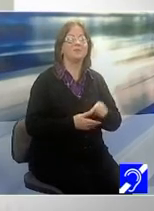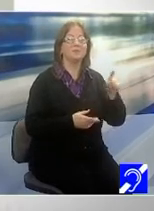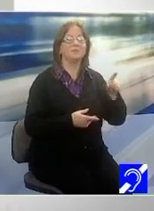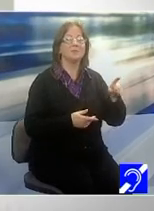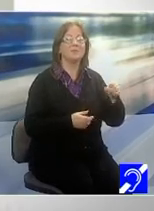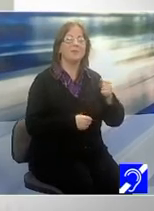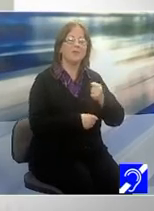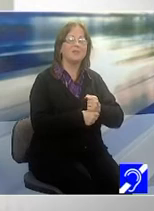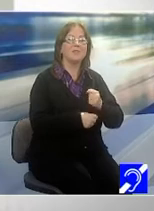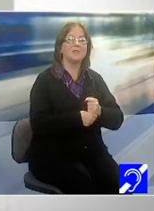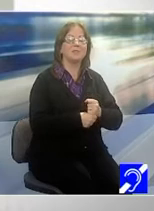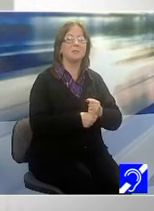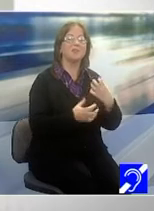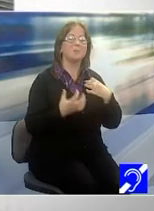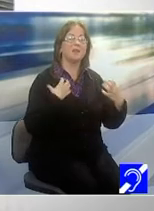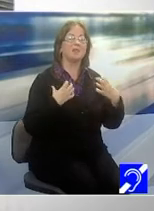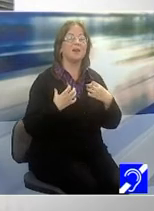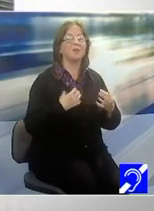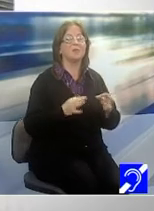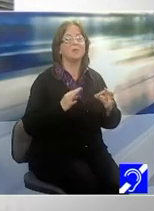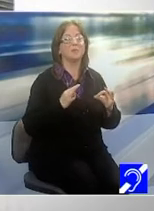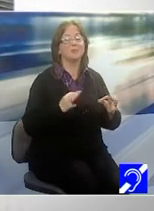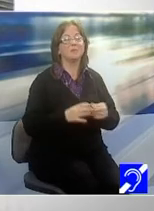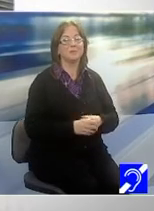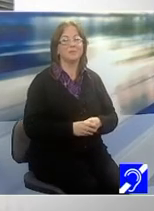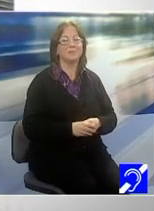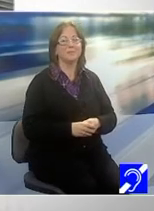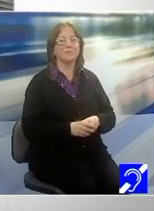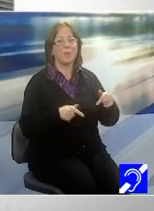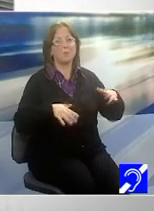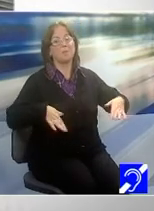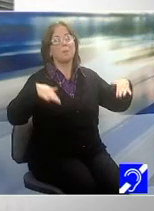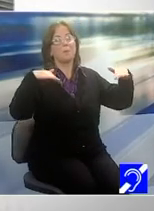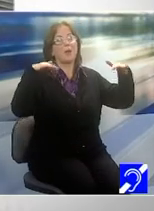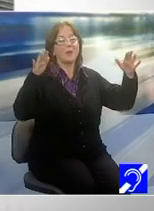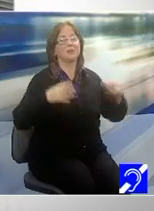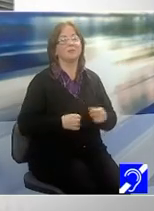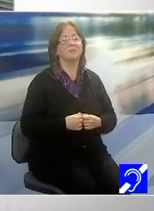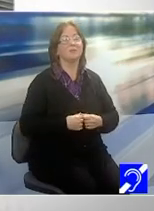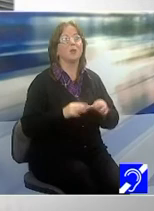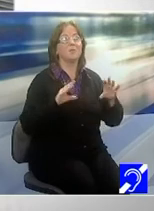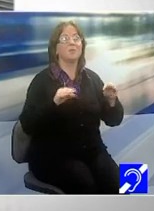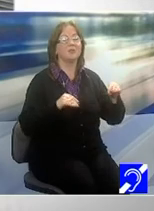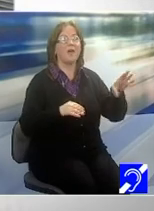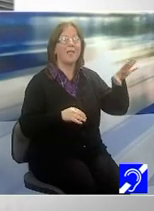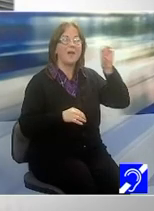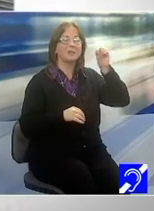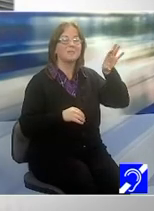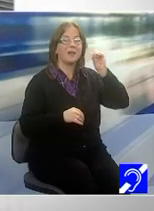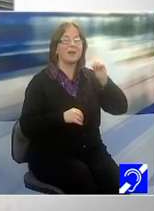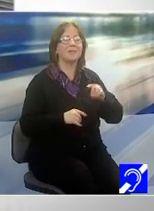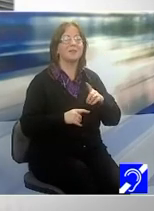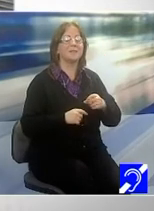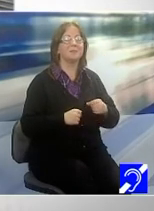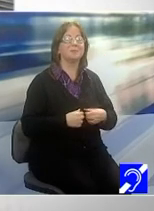acel spectacol de suflet. Sigur, mai maturi acum și mai plin de experiență, dar tot așa entuziaști,